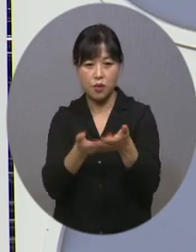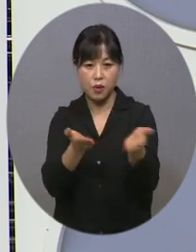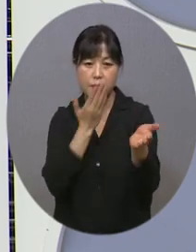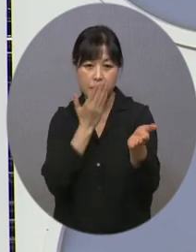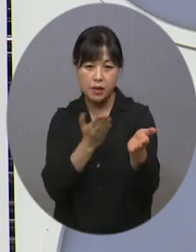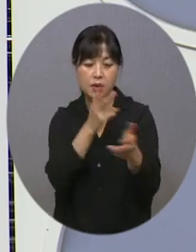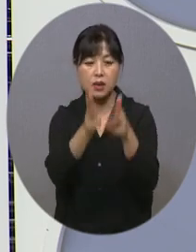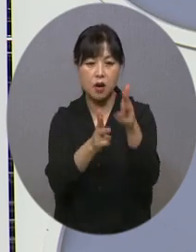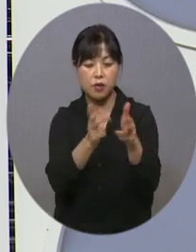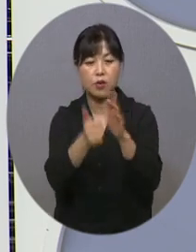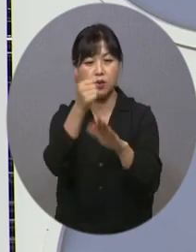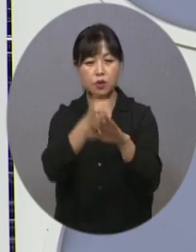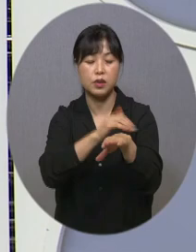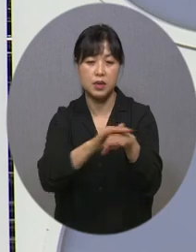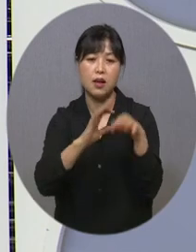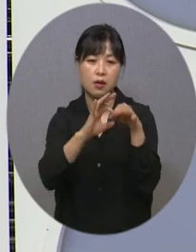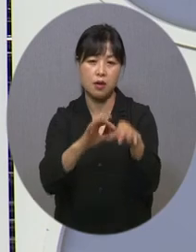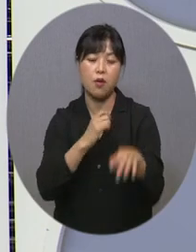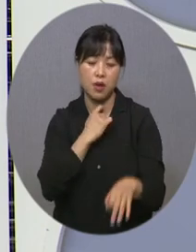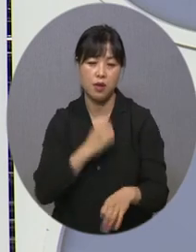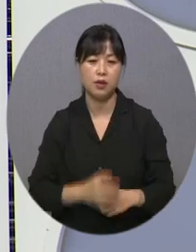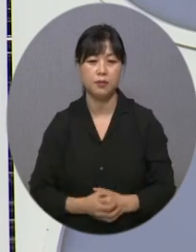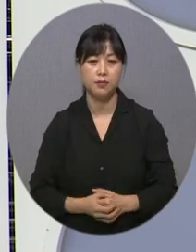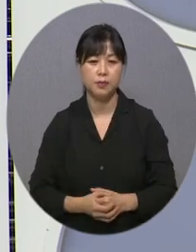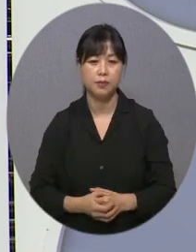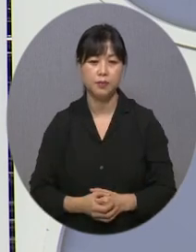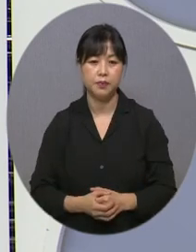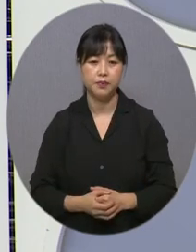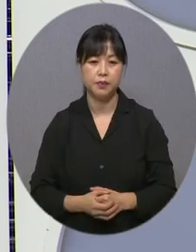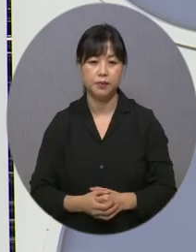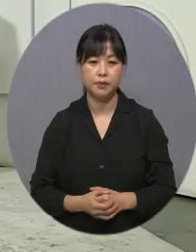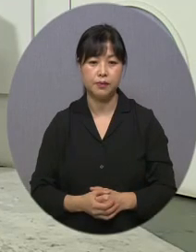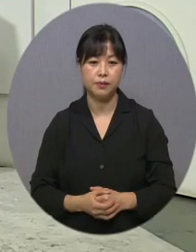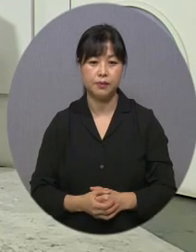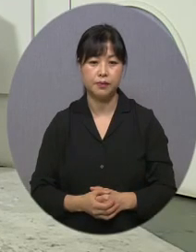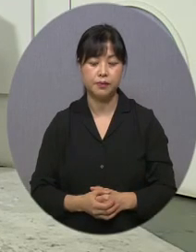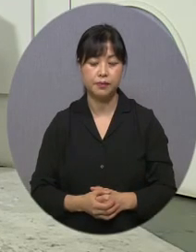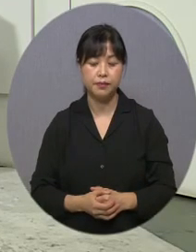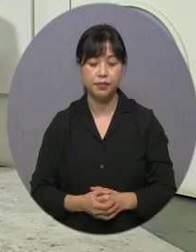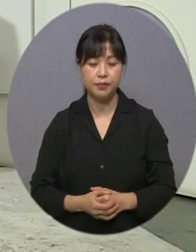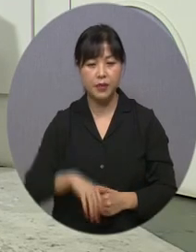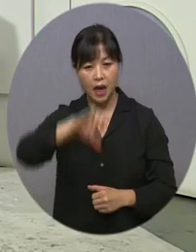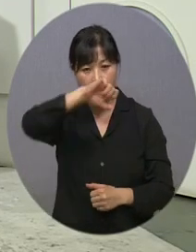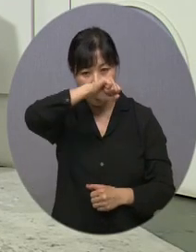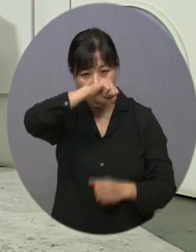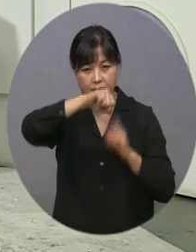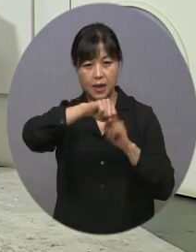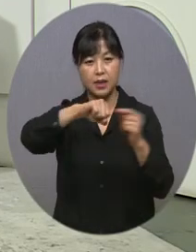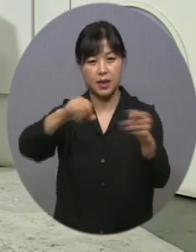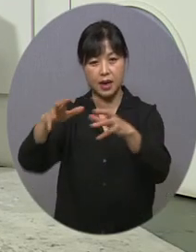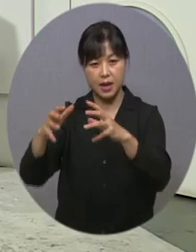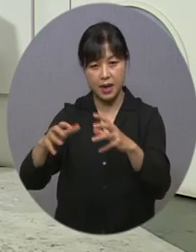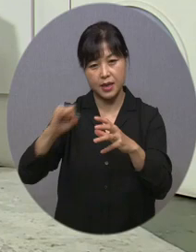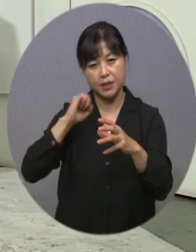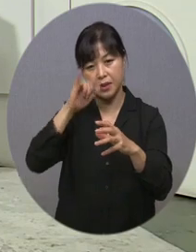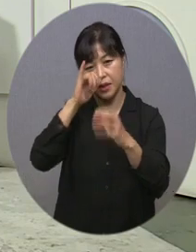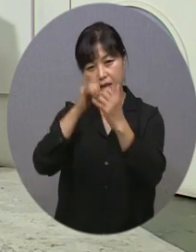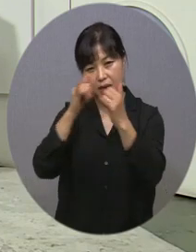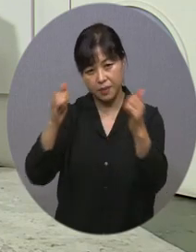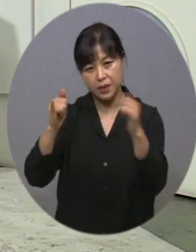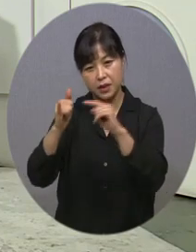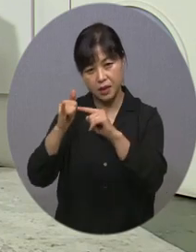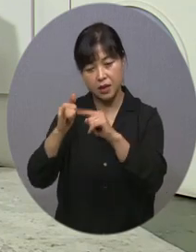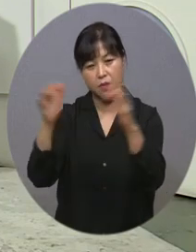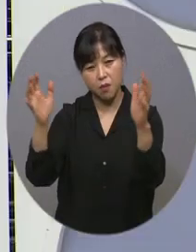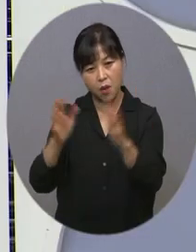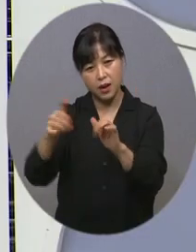좀 성공적으로, 이어가고 싶고요. 그 다음에 이제, 아프리카의 영향력 있는 인사들을 모아서 하나의 우리 자문 그룹을 형성을